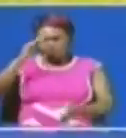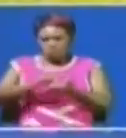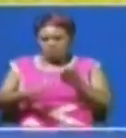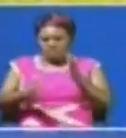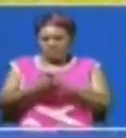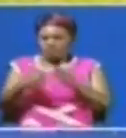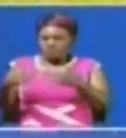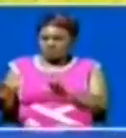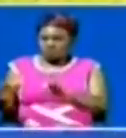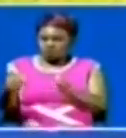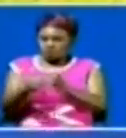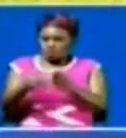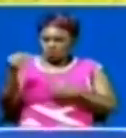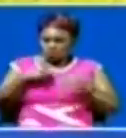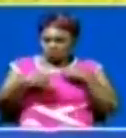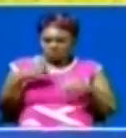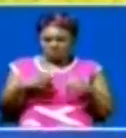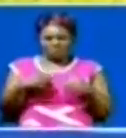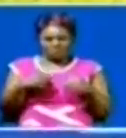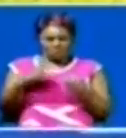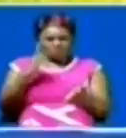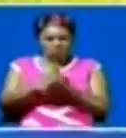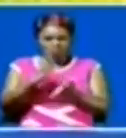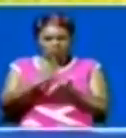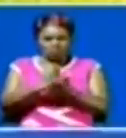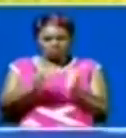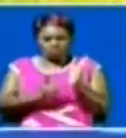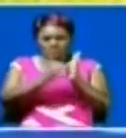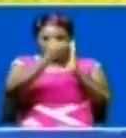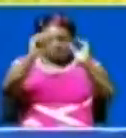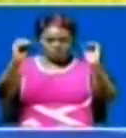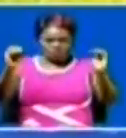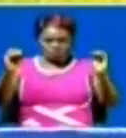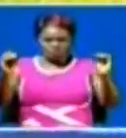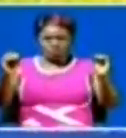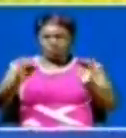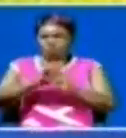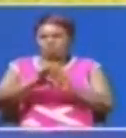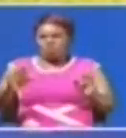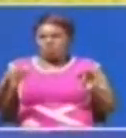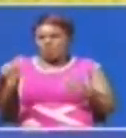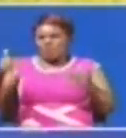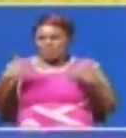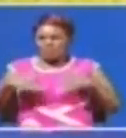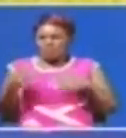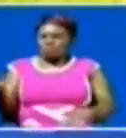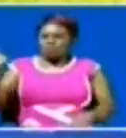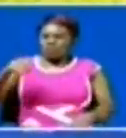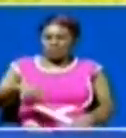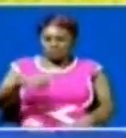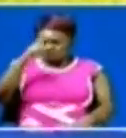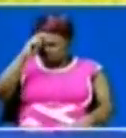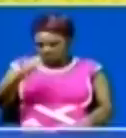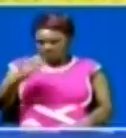kuacha ufisadi katika Kenya, hakika hatutafanya maendeleo yoyote. Na hakuna watu wengine watatupatia